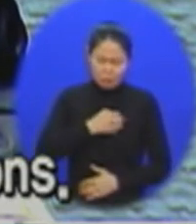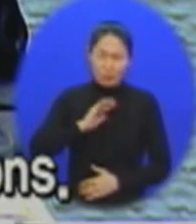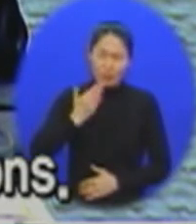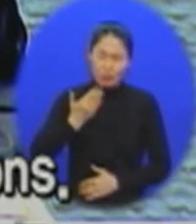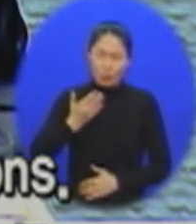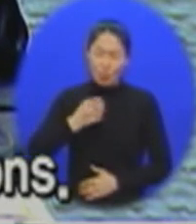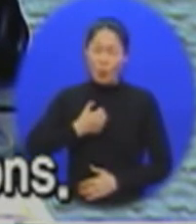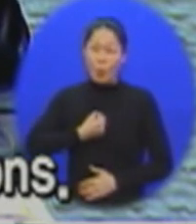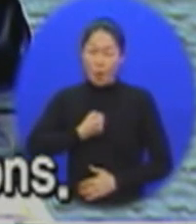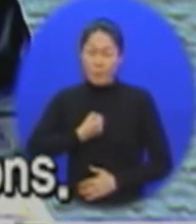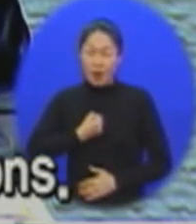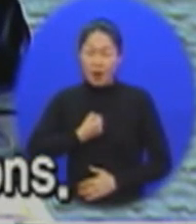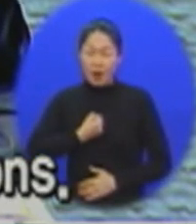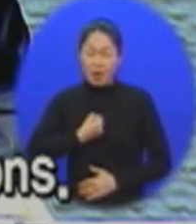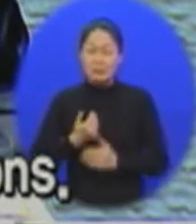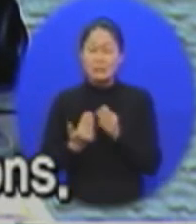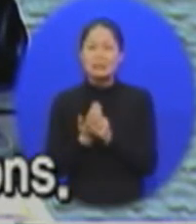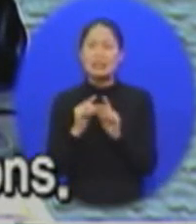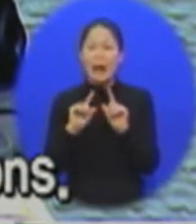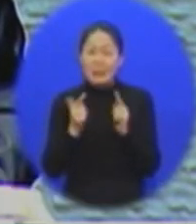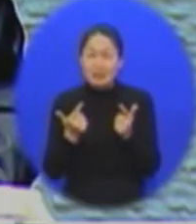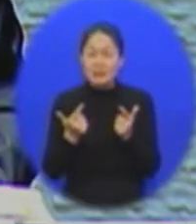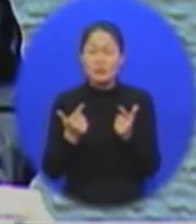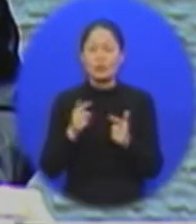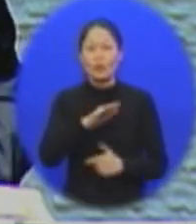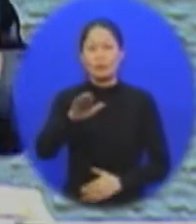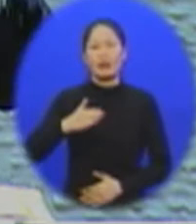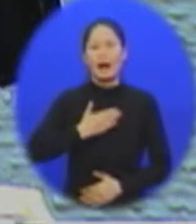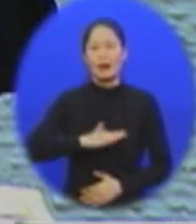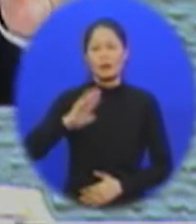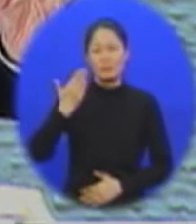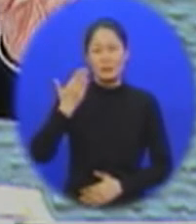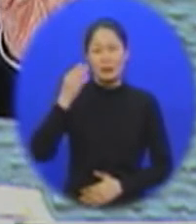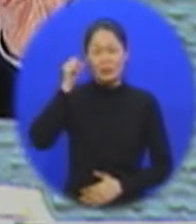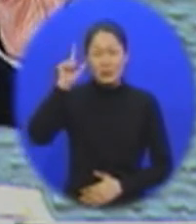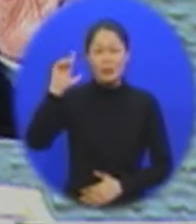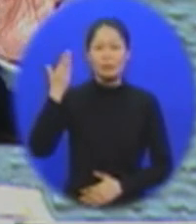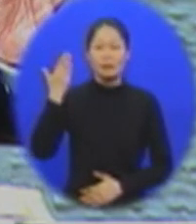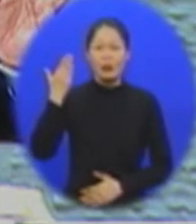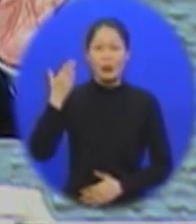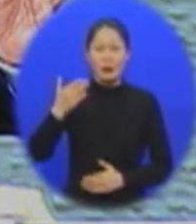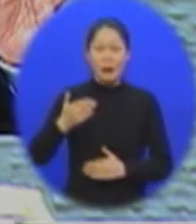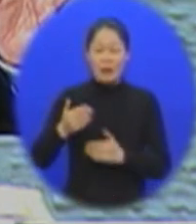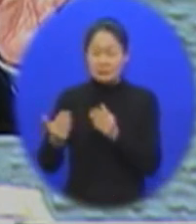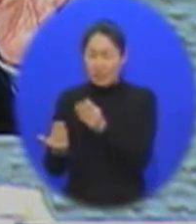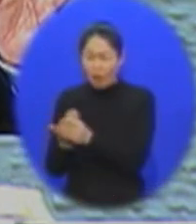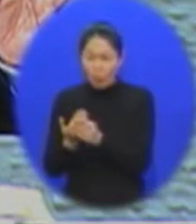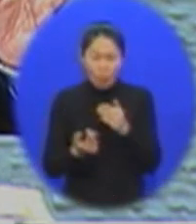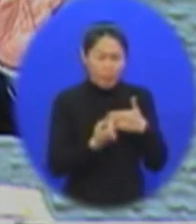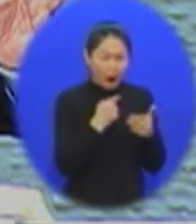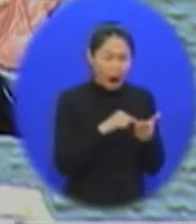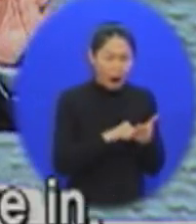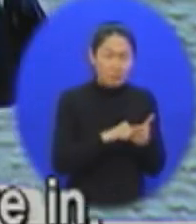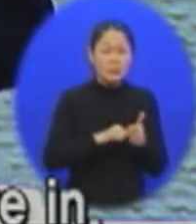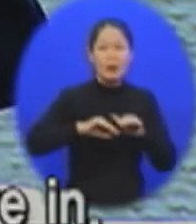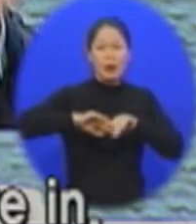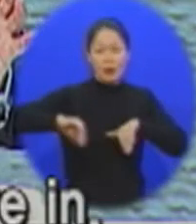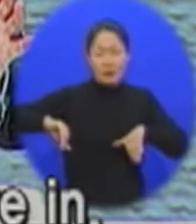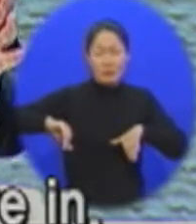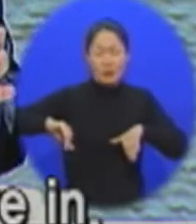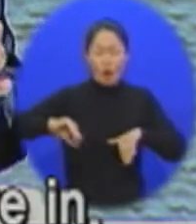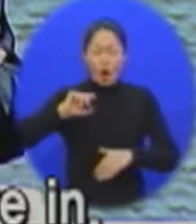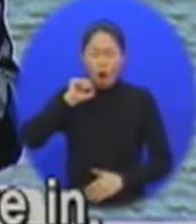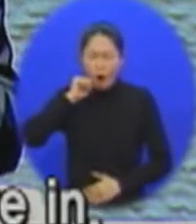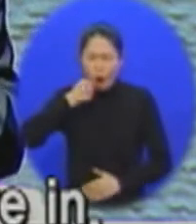오는거 아니래 아니라는 걸 알아야 돼요 사고는 사고 고 마음은 마음입니다 어려운